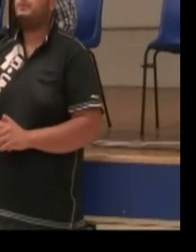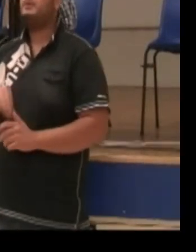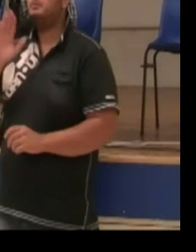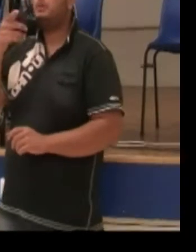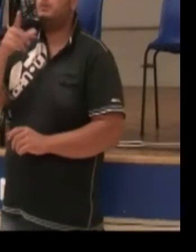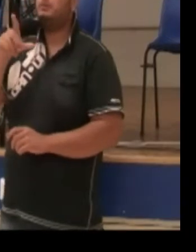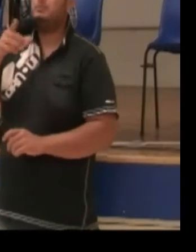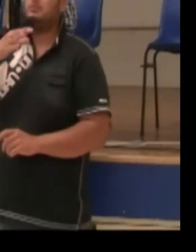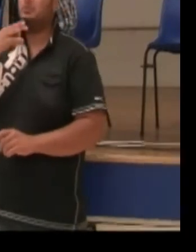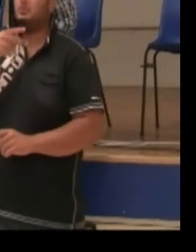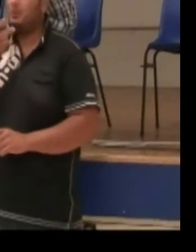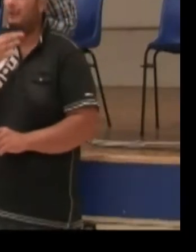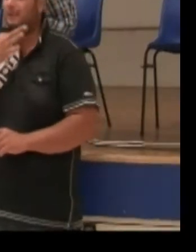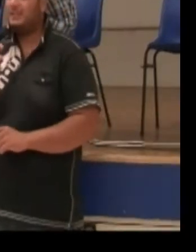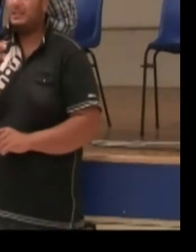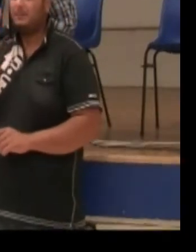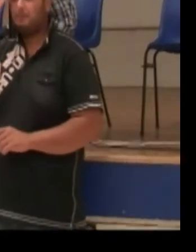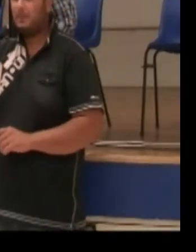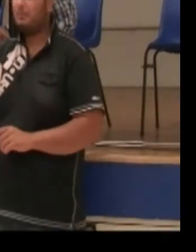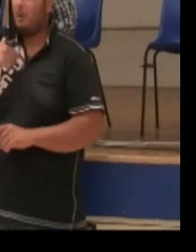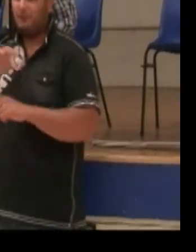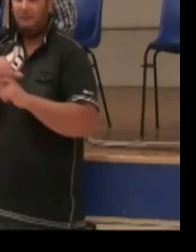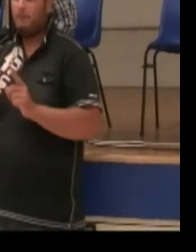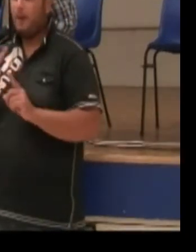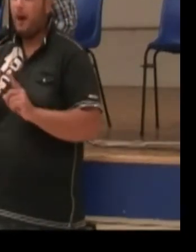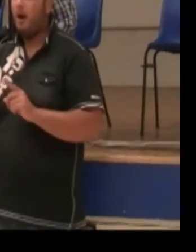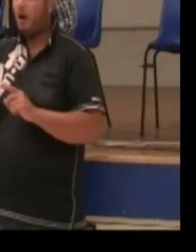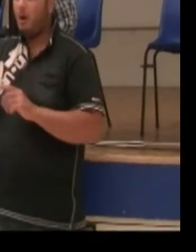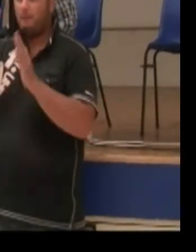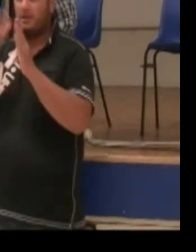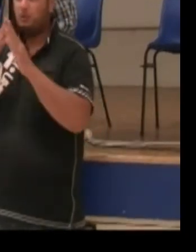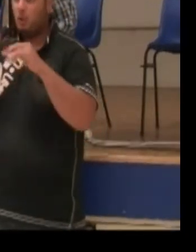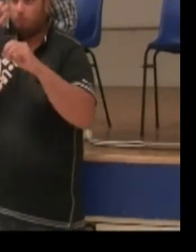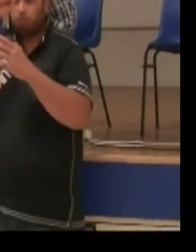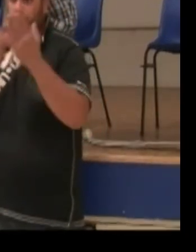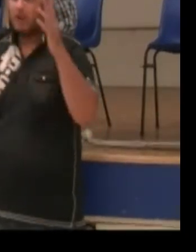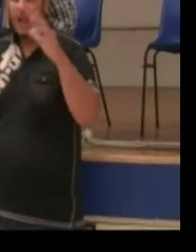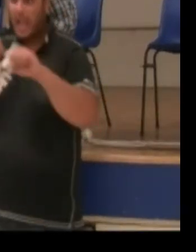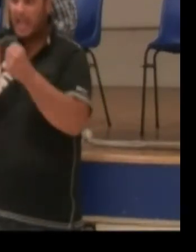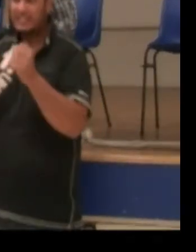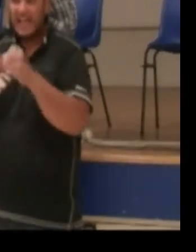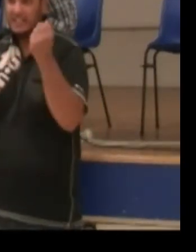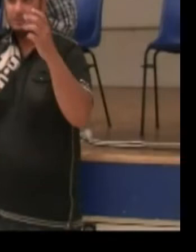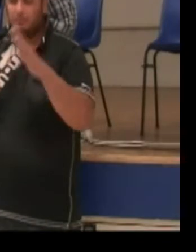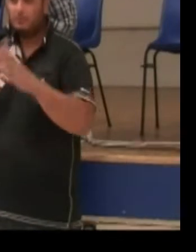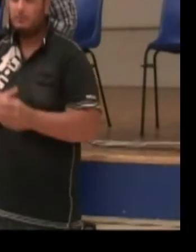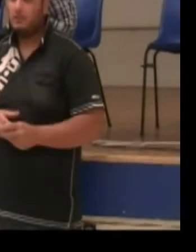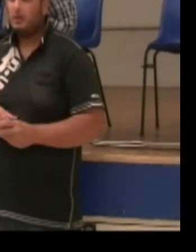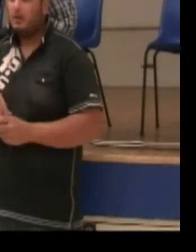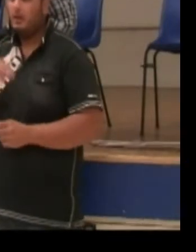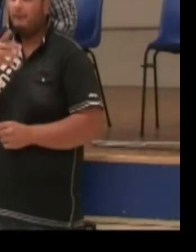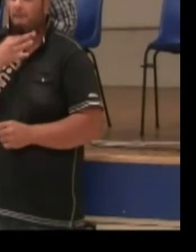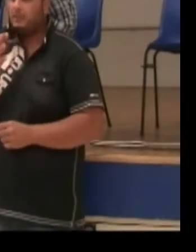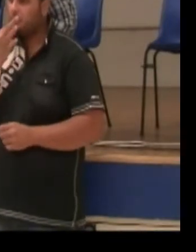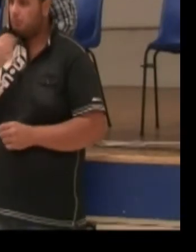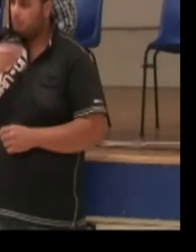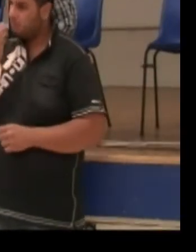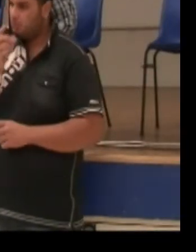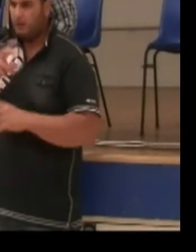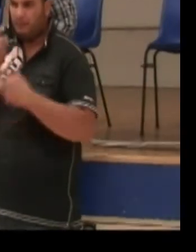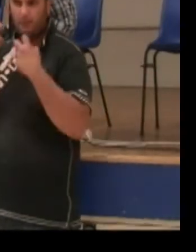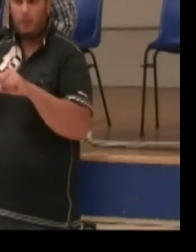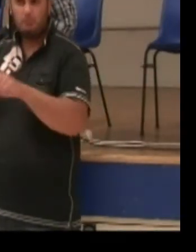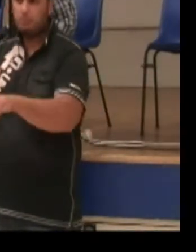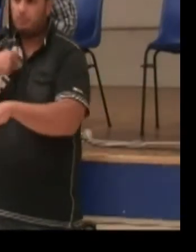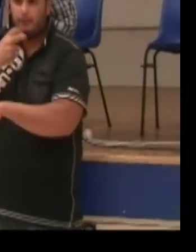dit à son fils, si on ne le fait pas, ils vont détruire la maison. Donc on va le faire manger, et puis il a dit, moi je ne mangerai pas avec eux. Moi je partirai, je